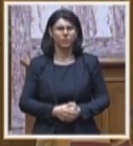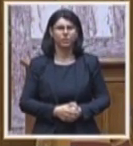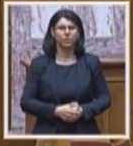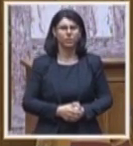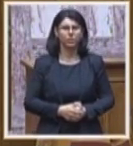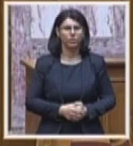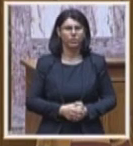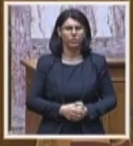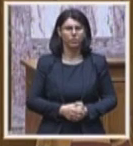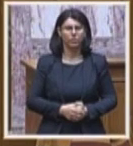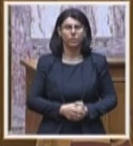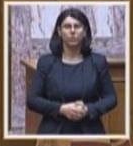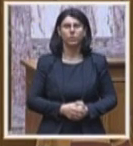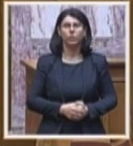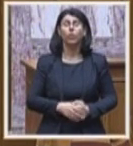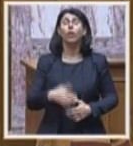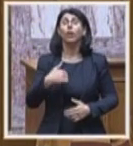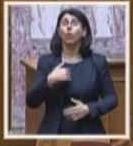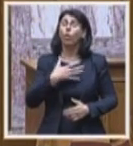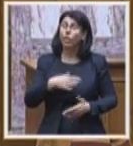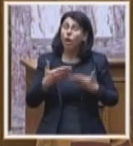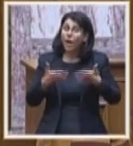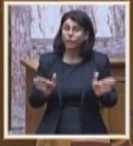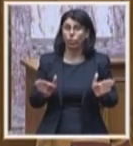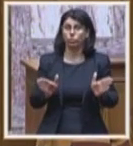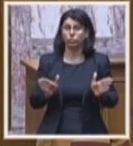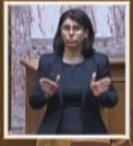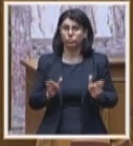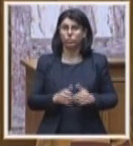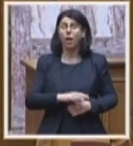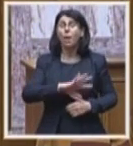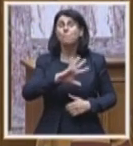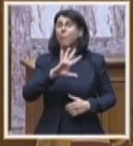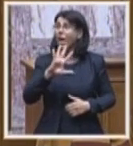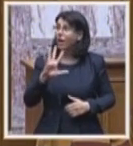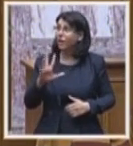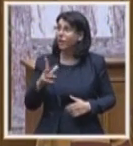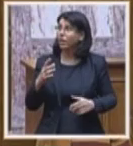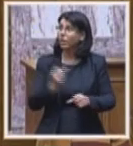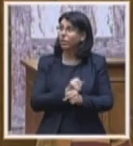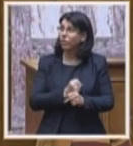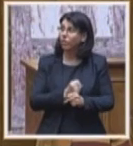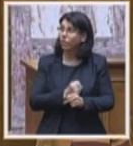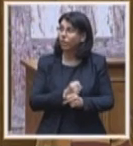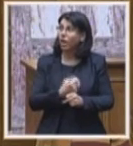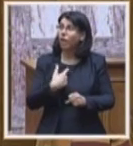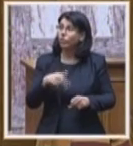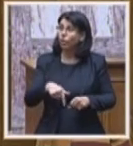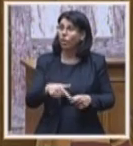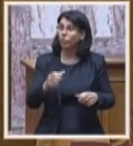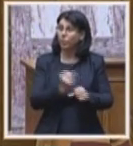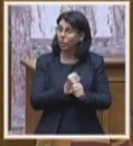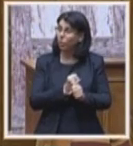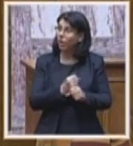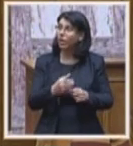παρακαλώ. Έως ότου, εγώ θέλω να είμαι ανοιχτός. Αλλά έως ότου αυτό το πετύχουμε. Και αν δεν το πετύχουμε τώρα, να το